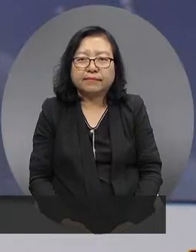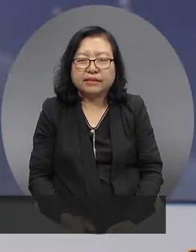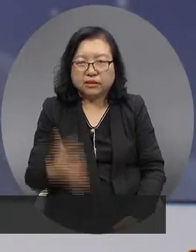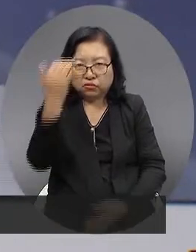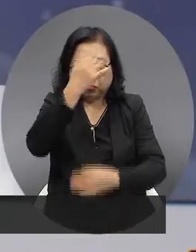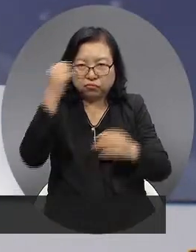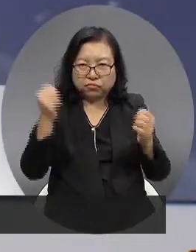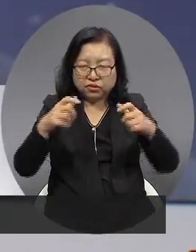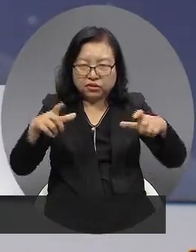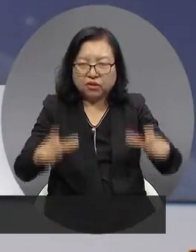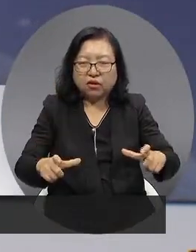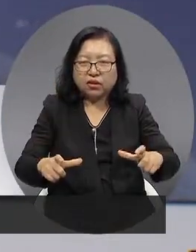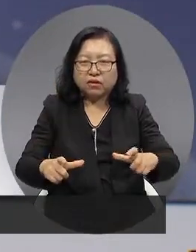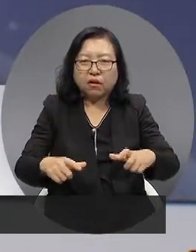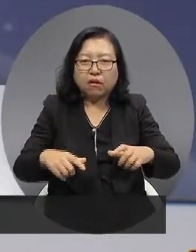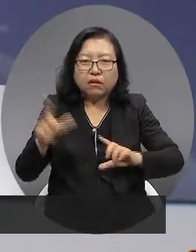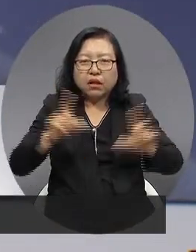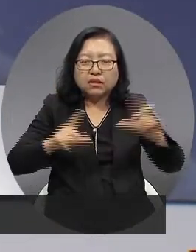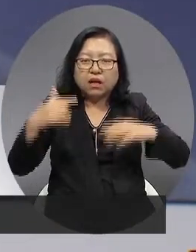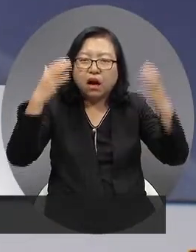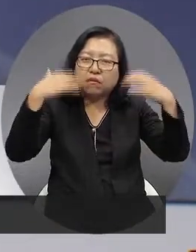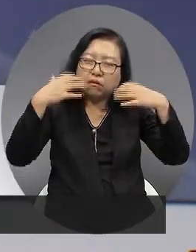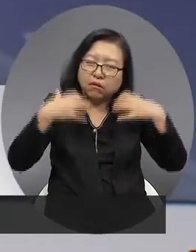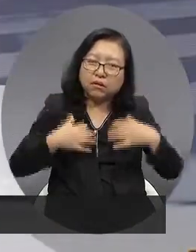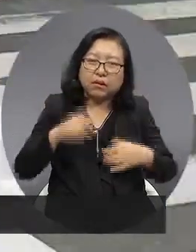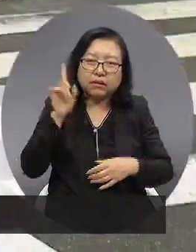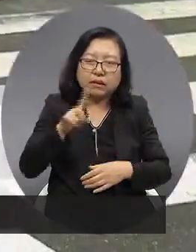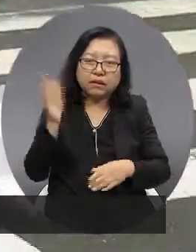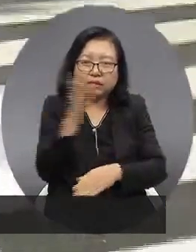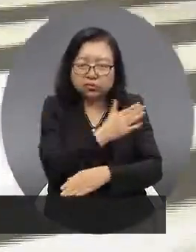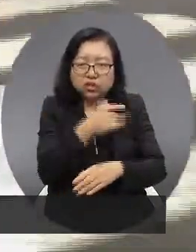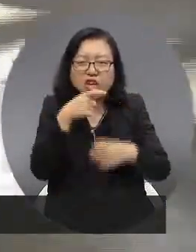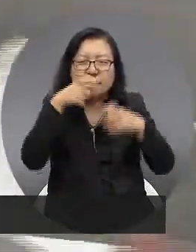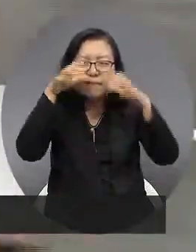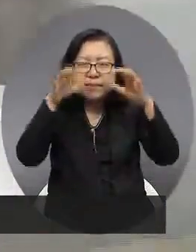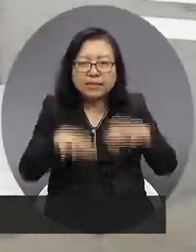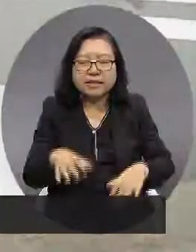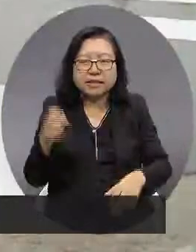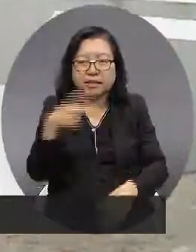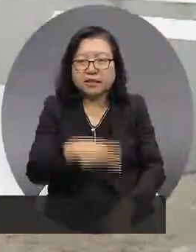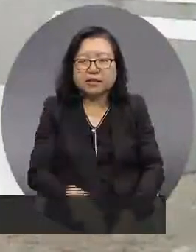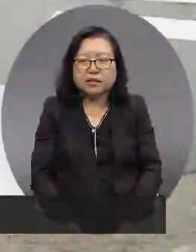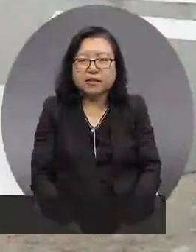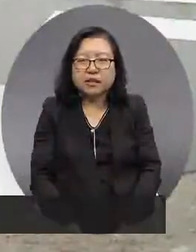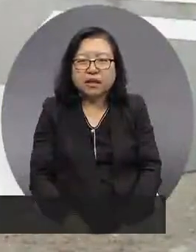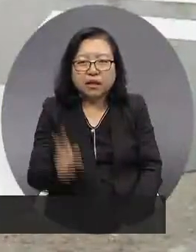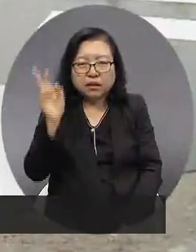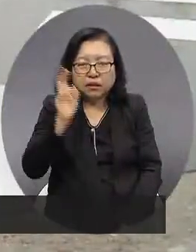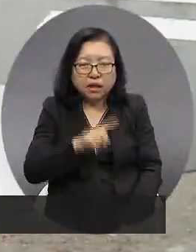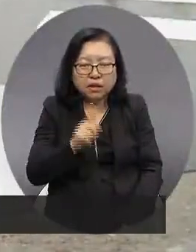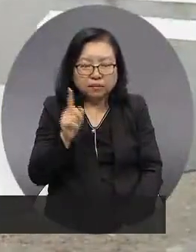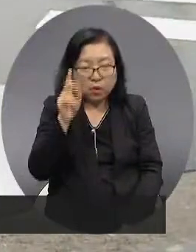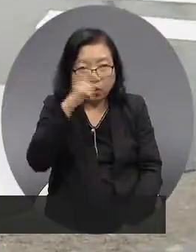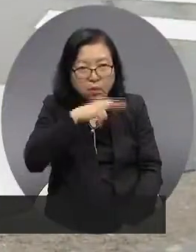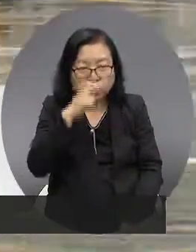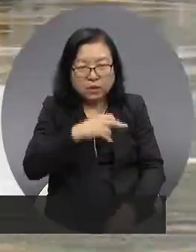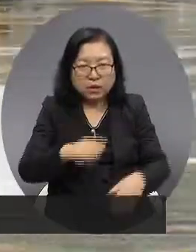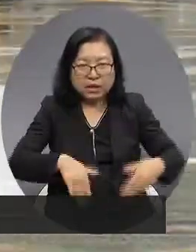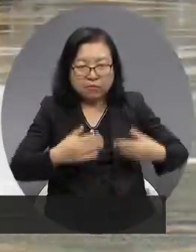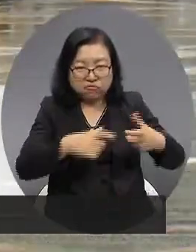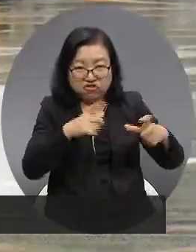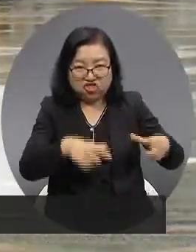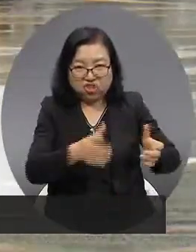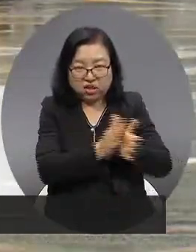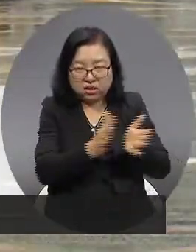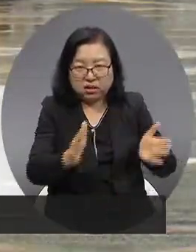충북 지역도 더운 날씨가 이어지다 내일부터는 다시 비가 시작되겠습니다. 내일 오전 남부부터 시작될 비는